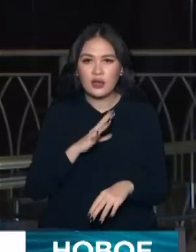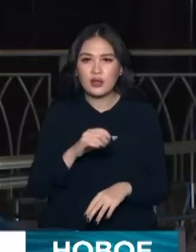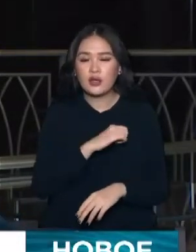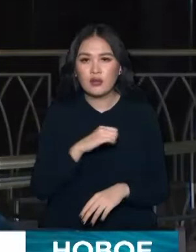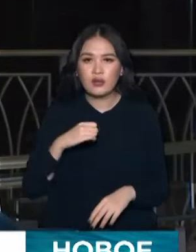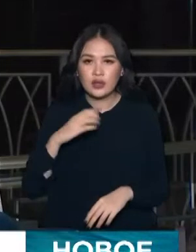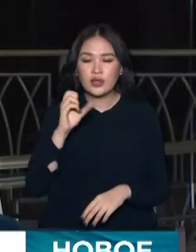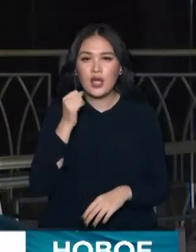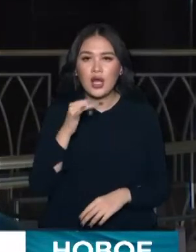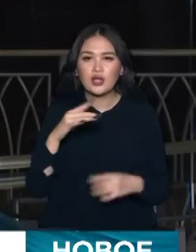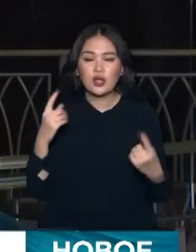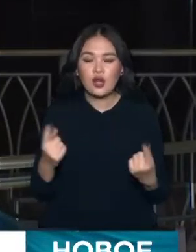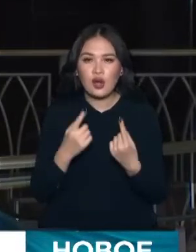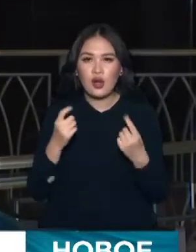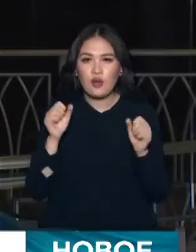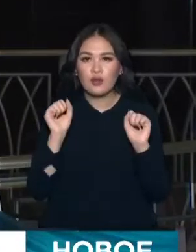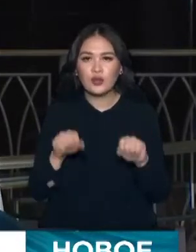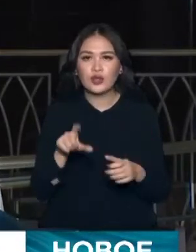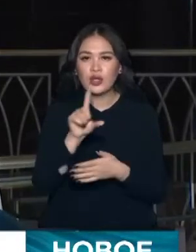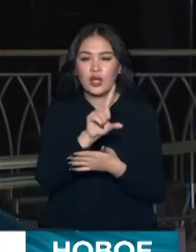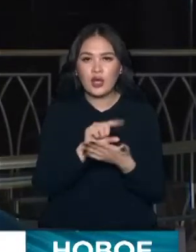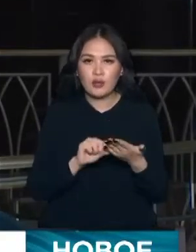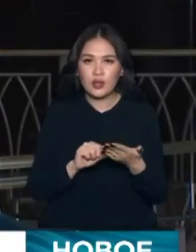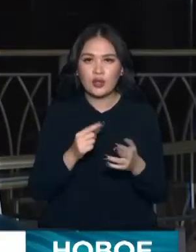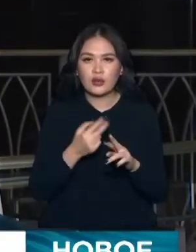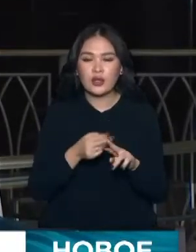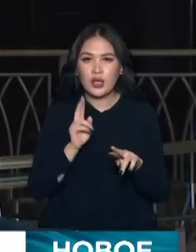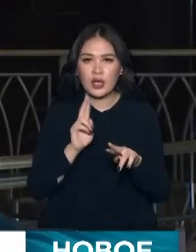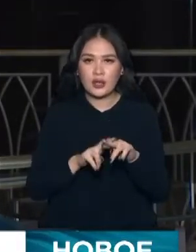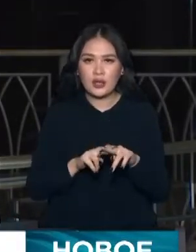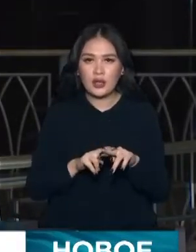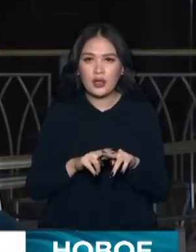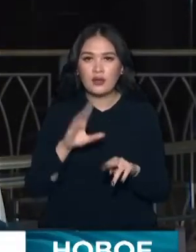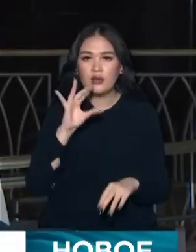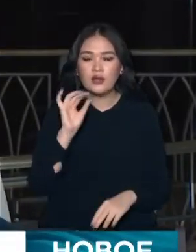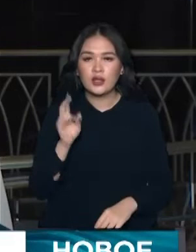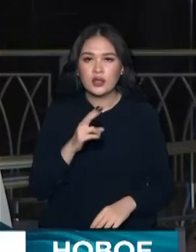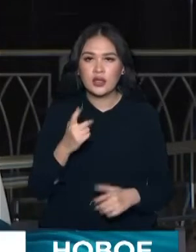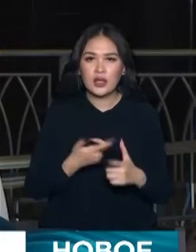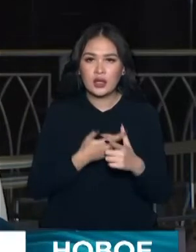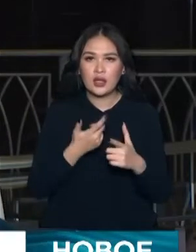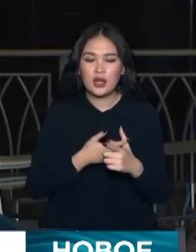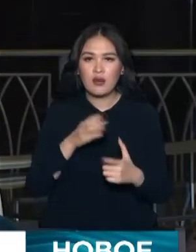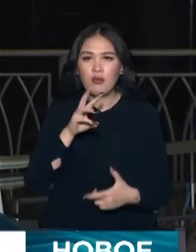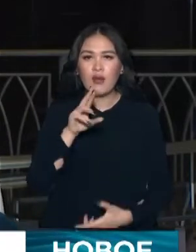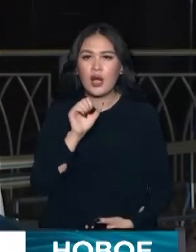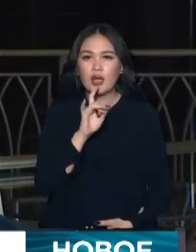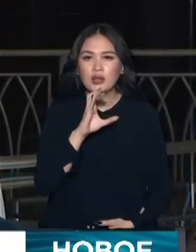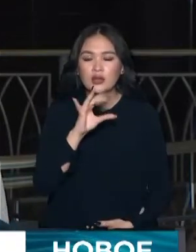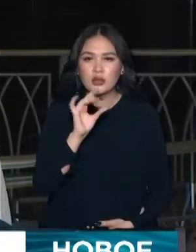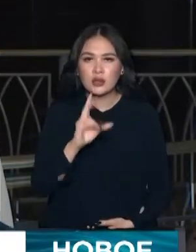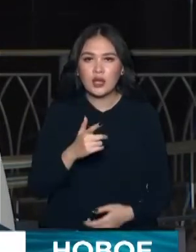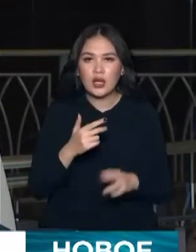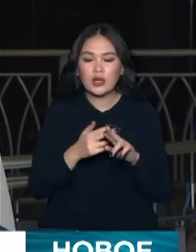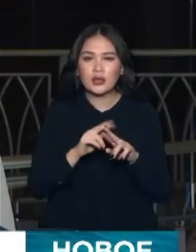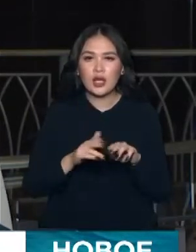сайта есть легкая возможность его копировать. Это вид называется парсинг, то есть так как